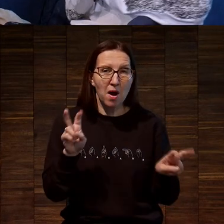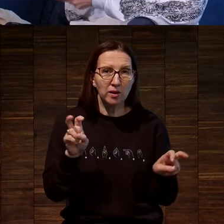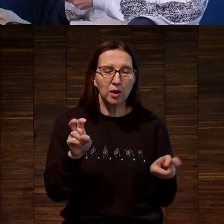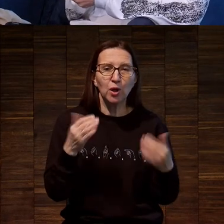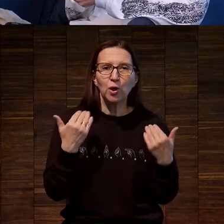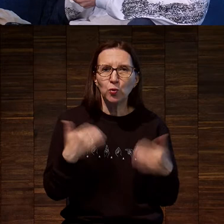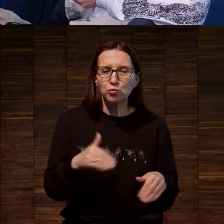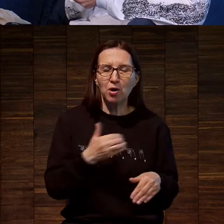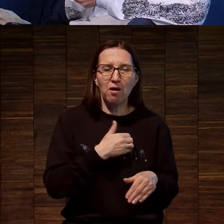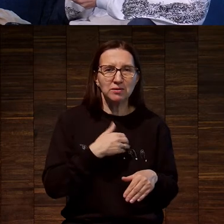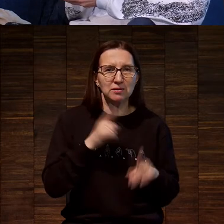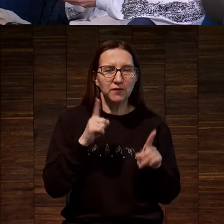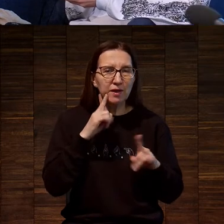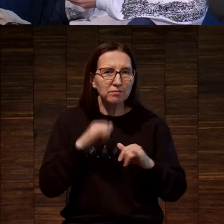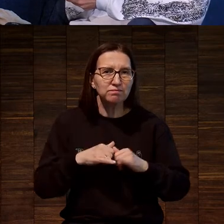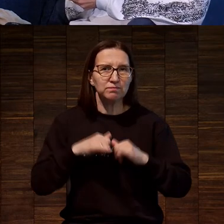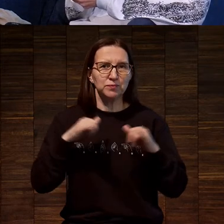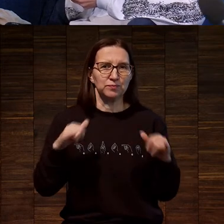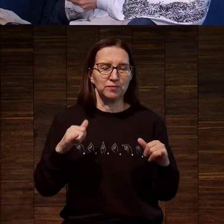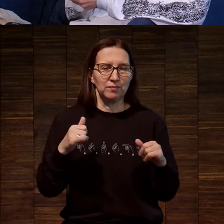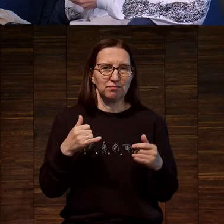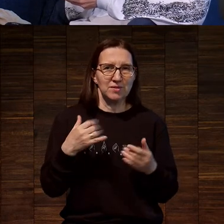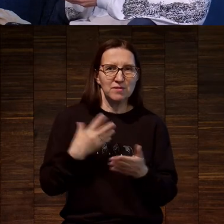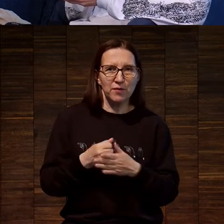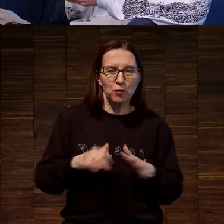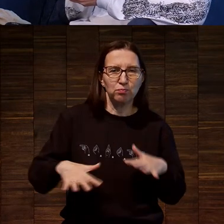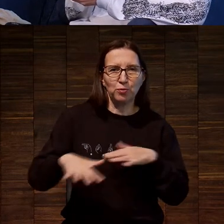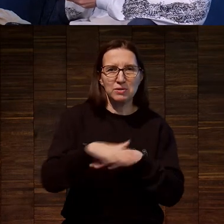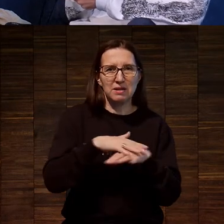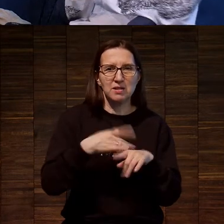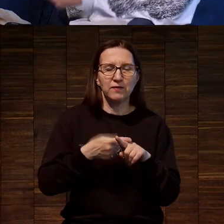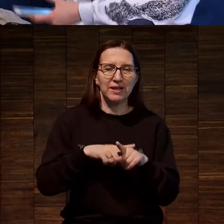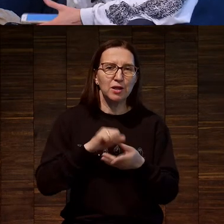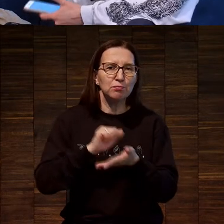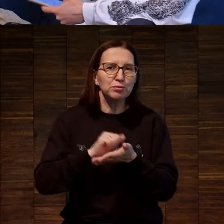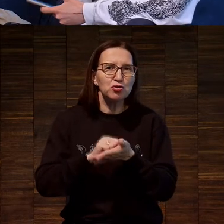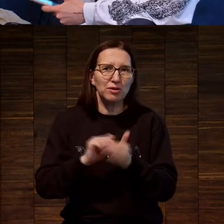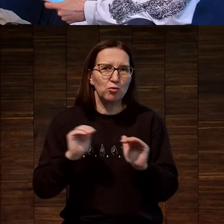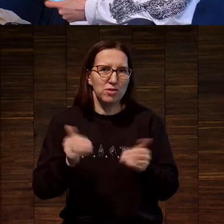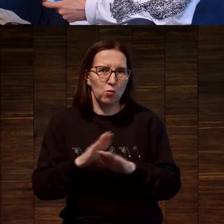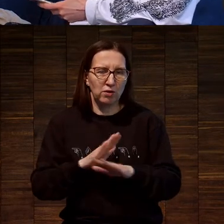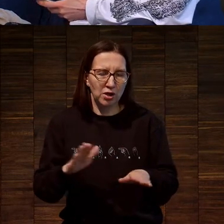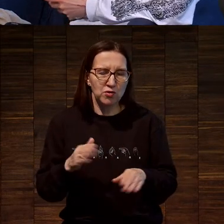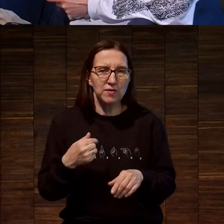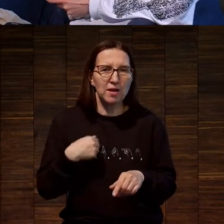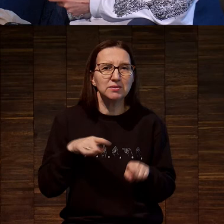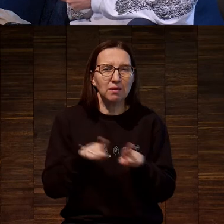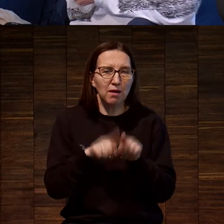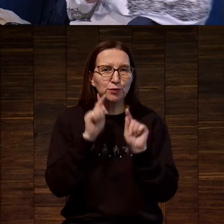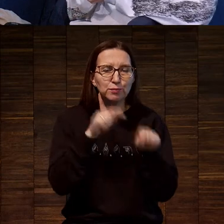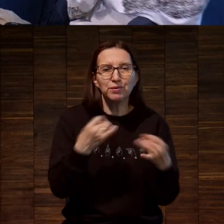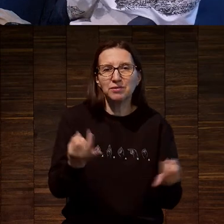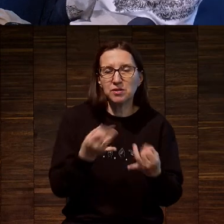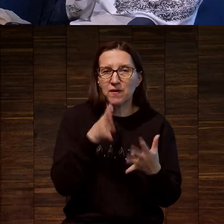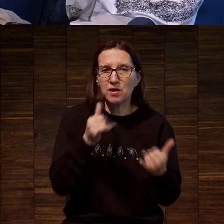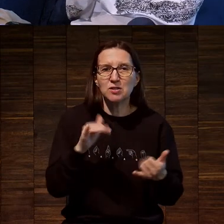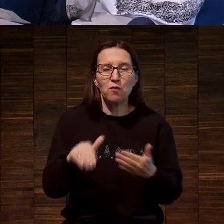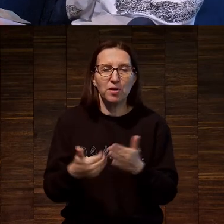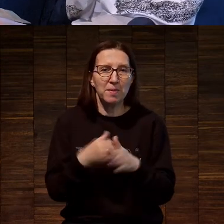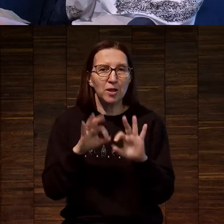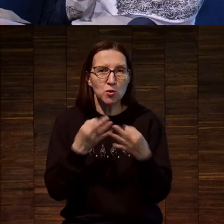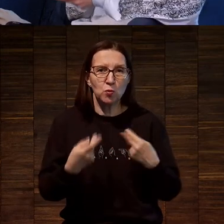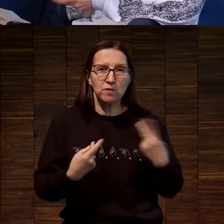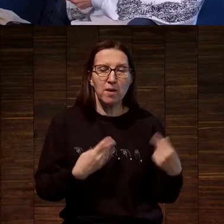хотелось выйти за пределы, на самом деле, печатной графики, и потому что также нас интересовало современное искусство. Я и Надя, мы